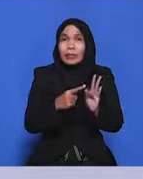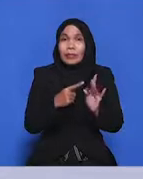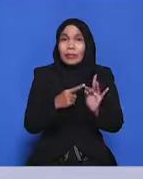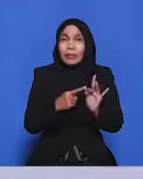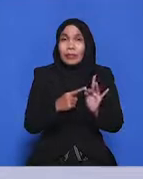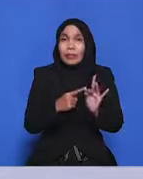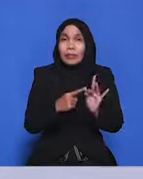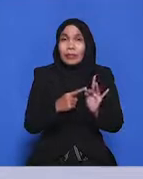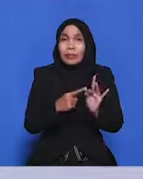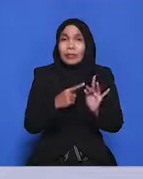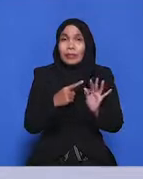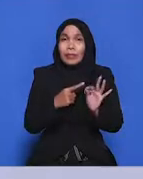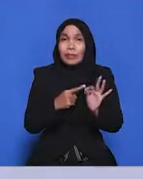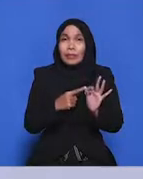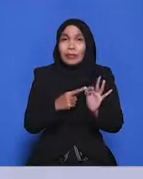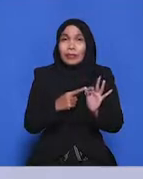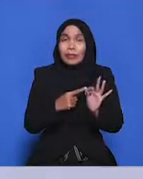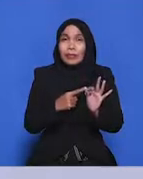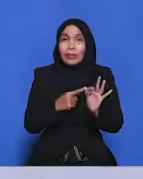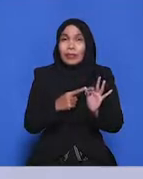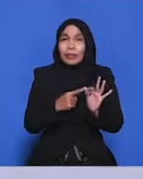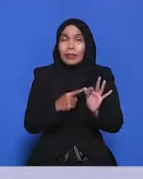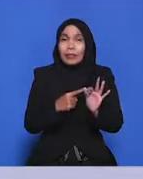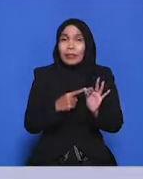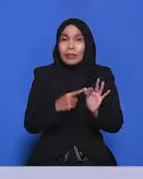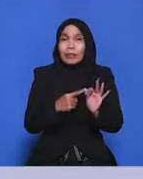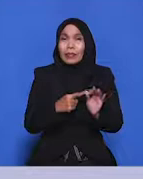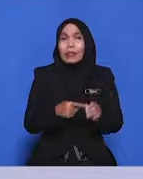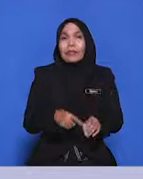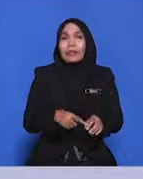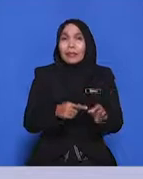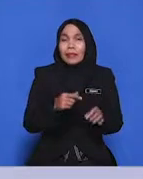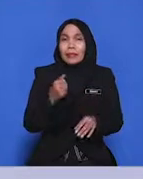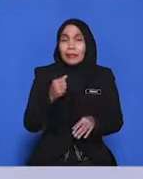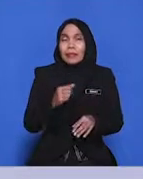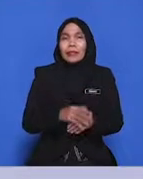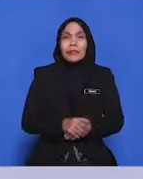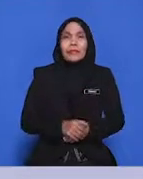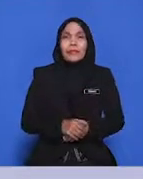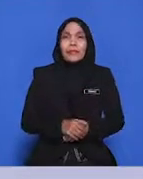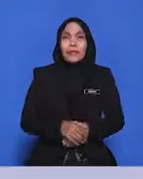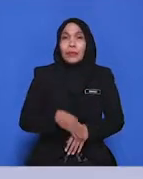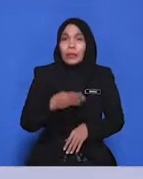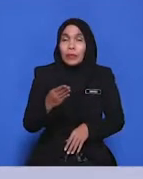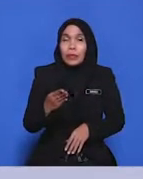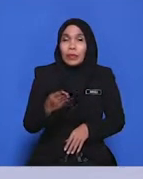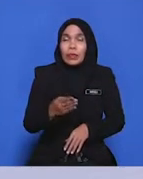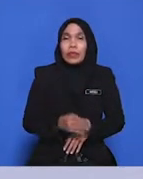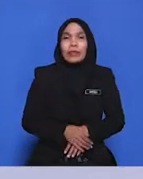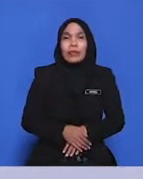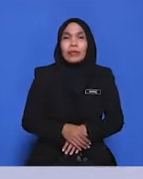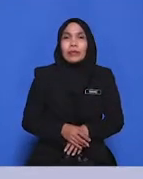mantik, astronomi, perubatan dan anatomi. Beliau juga pernah bermusafir ke